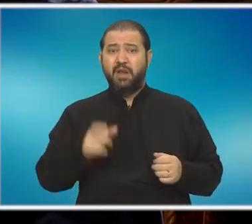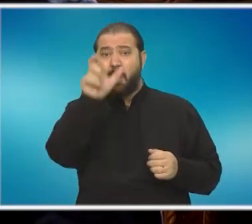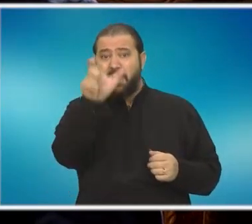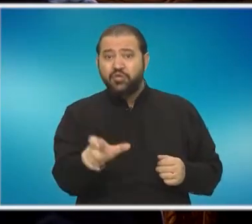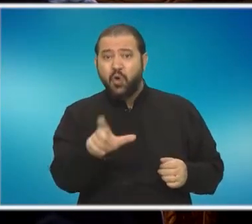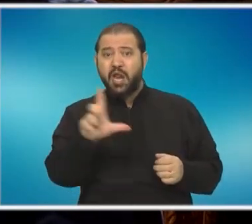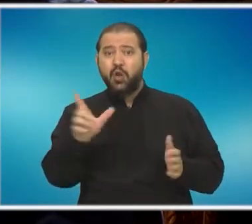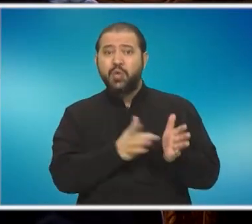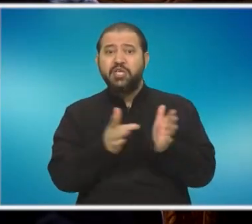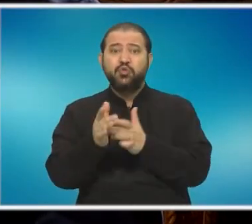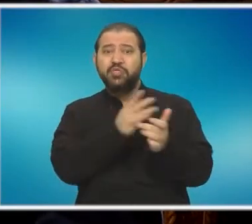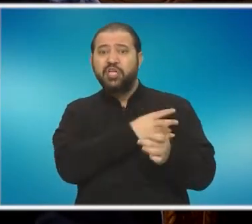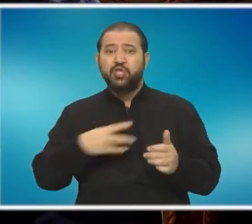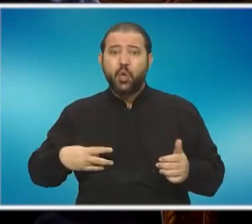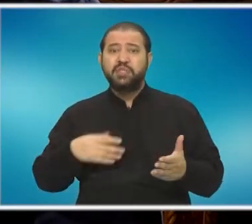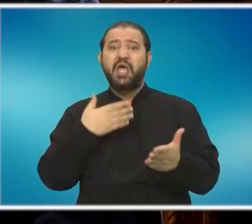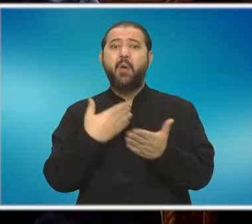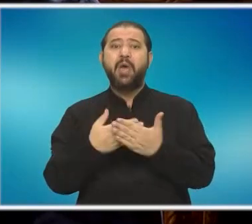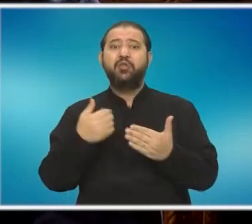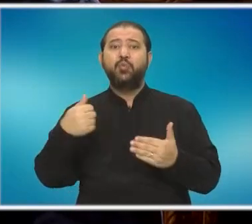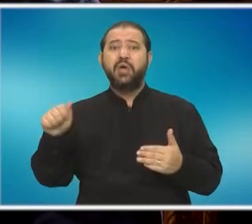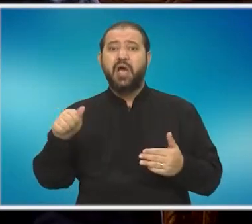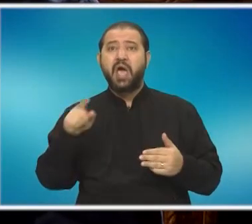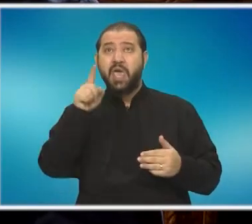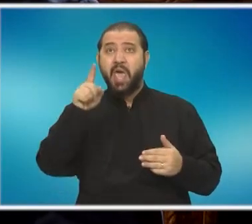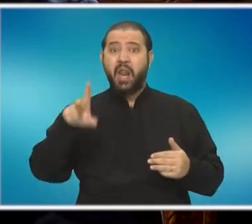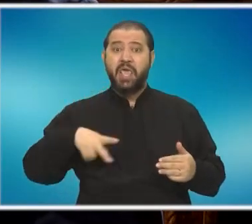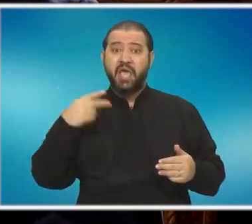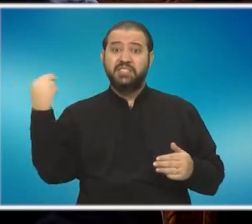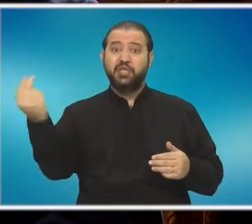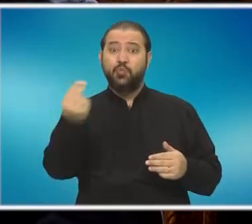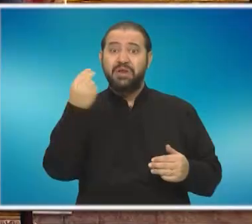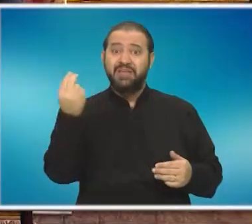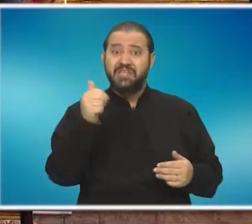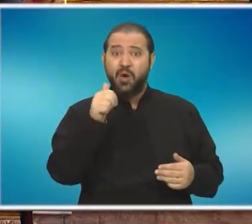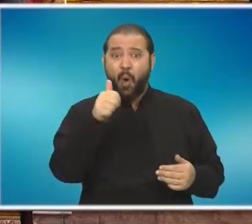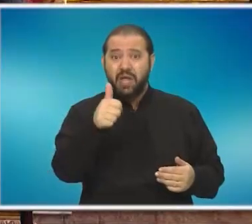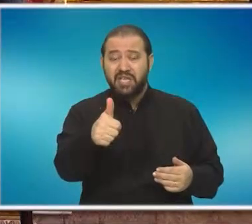și persoana lui Hristos, pentru că El este Dumnezeu însuși